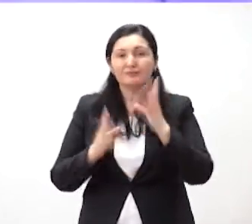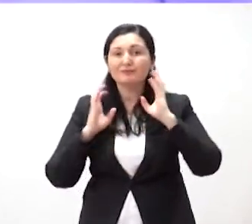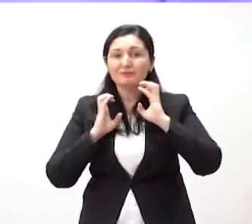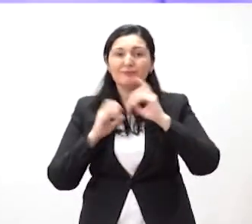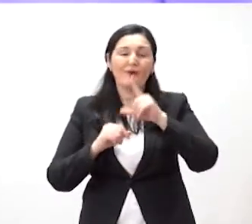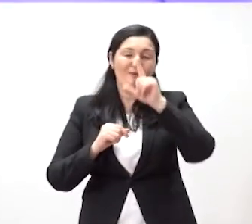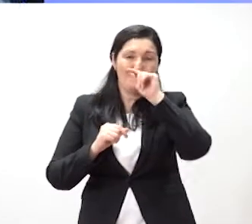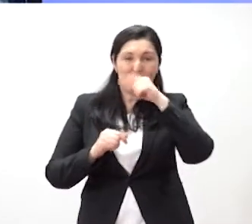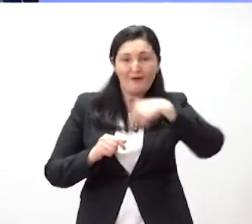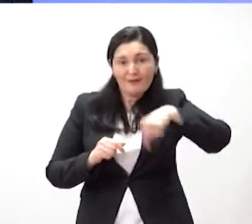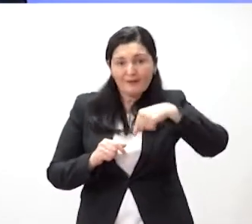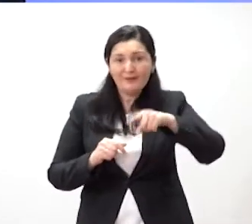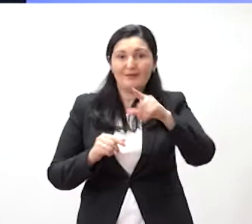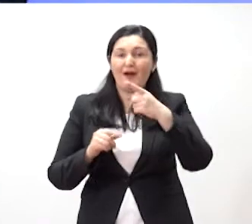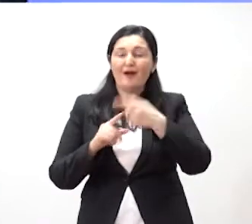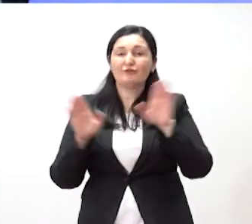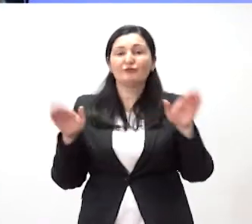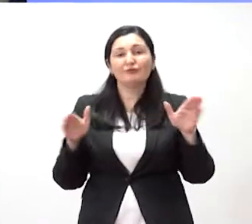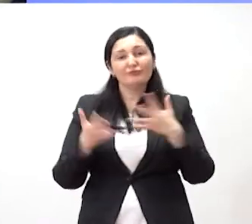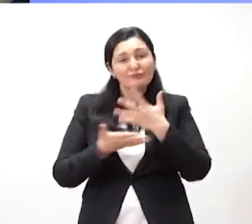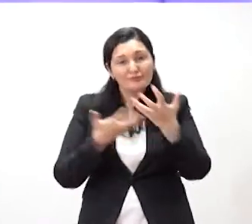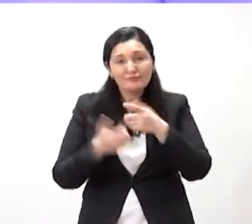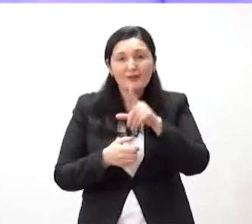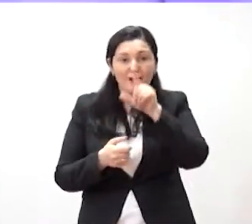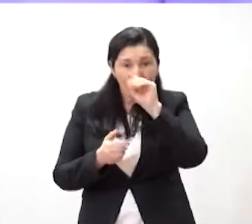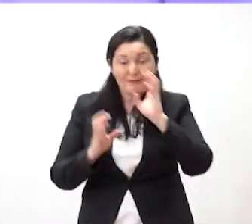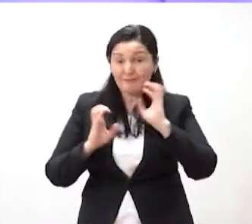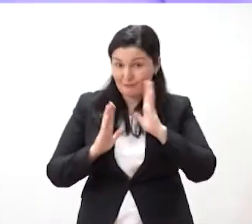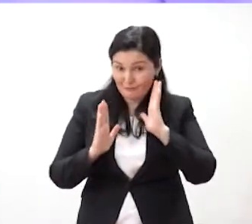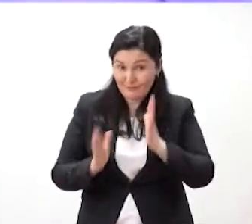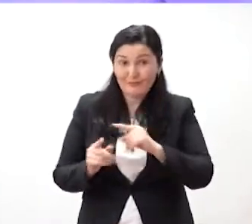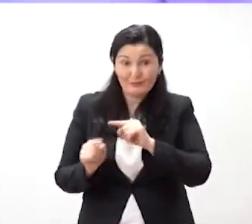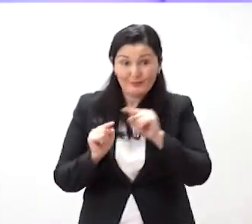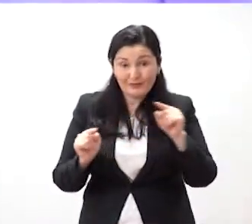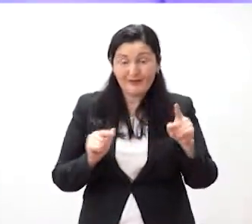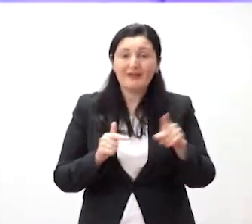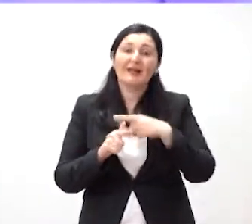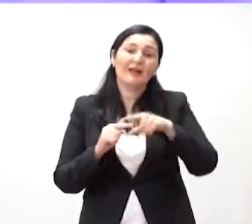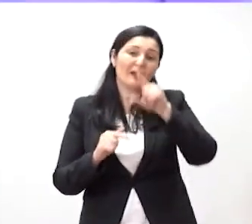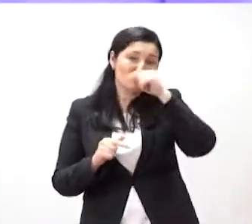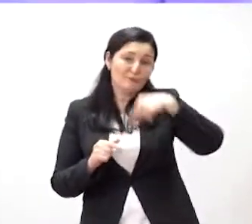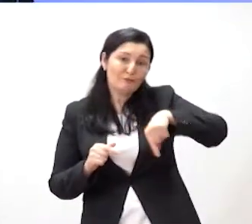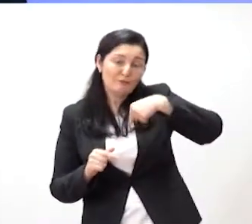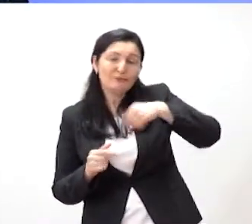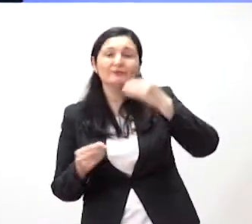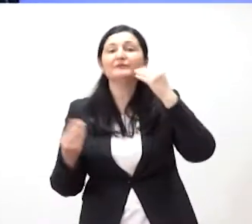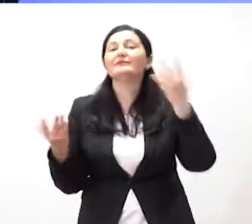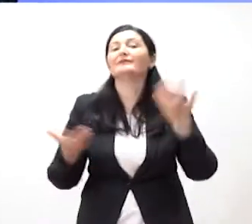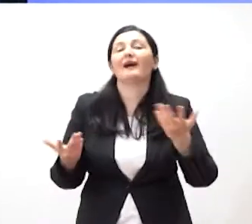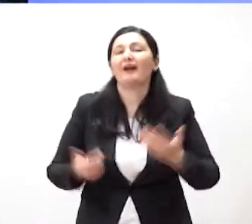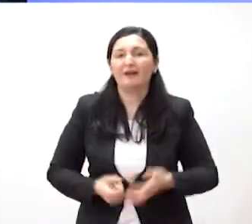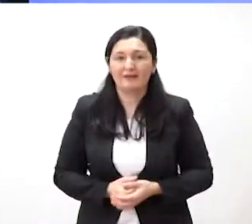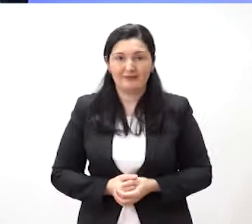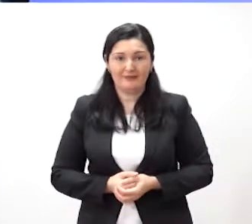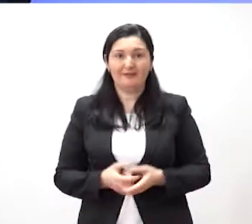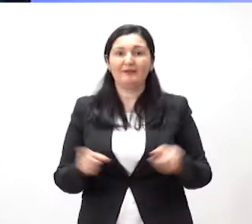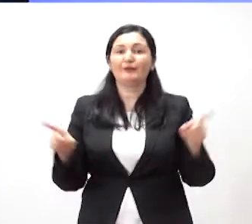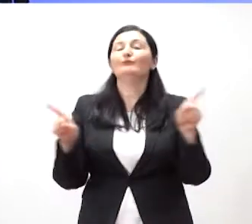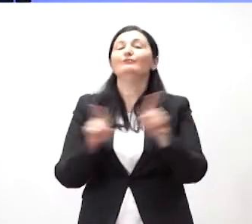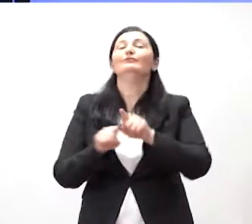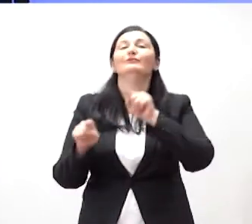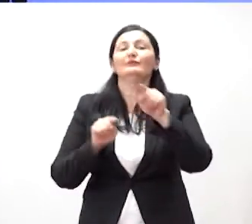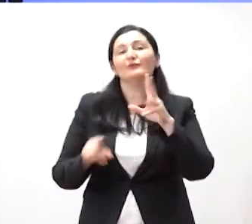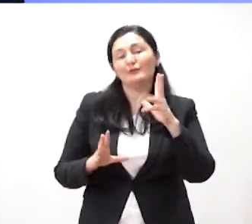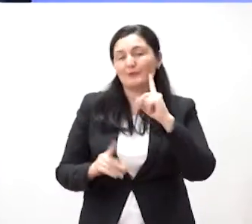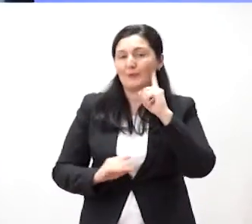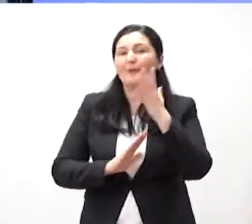мурғи марҷон чуҷа барорад, капк чуҷа мебаромада бошад ё ки чуҷаи мурғи марҷон? Ана инашро